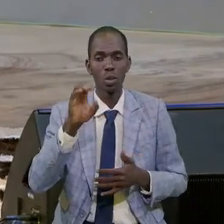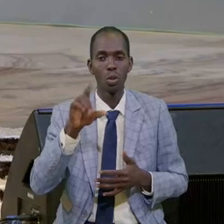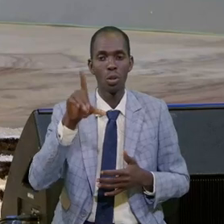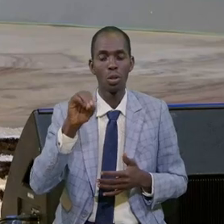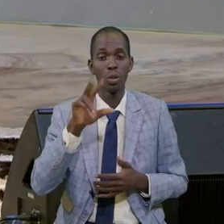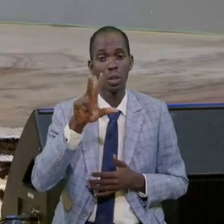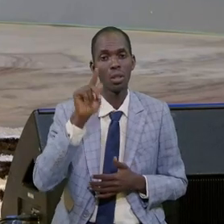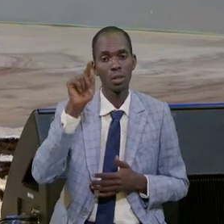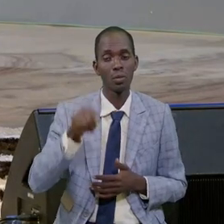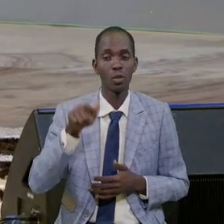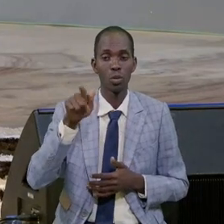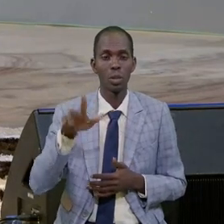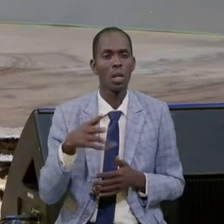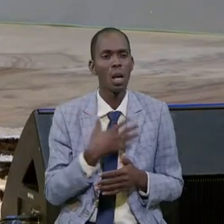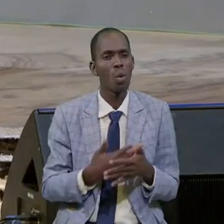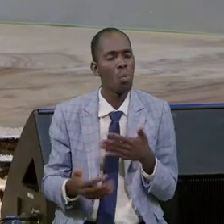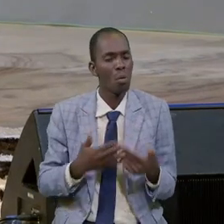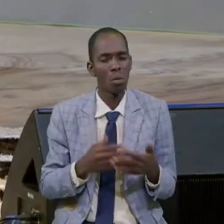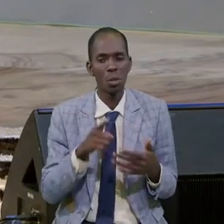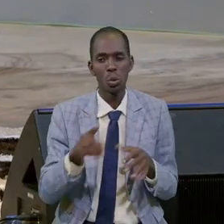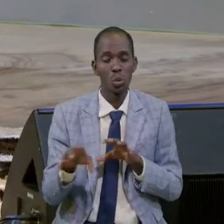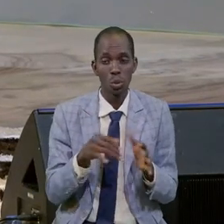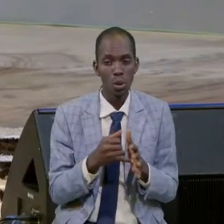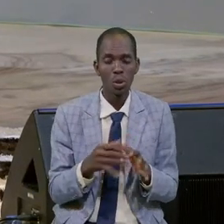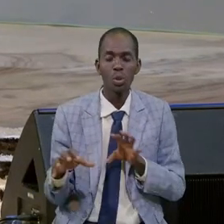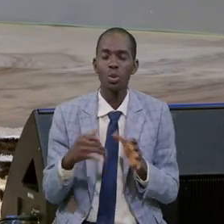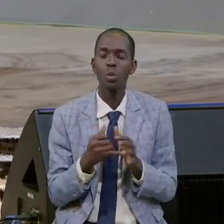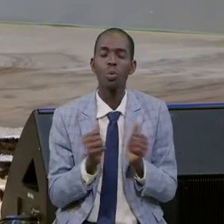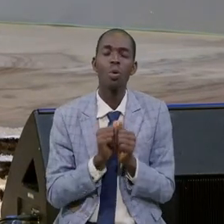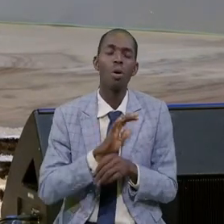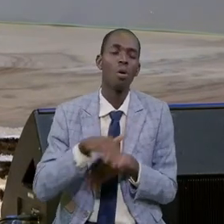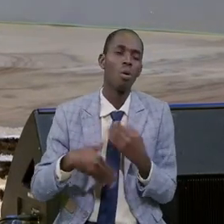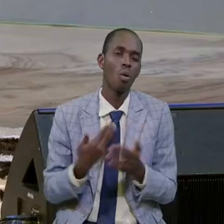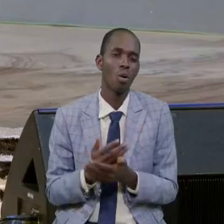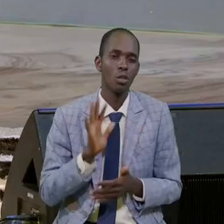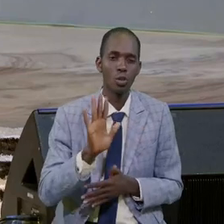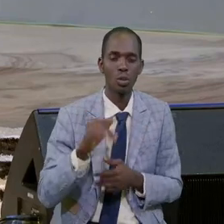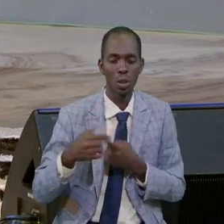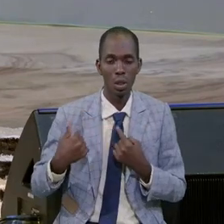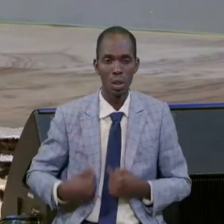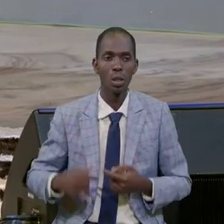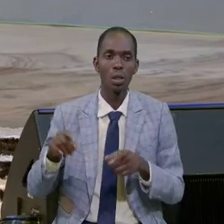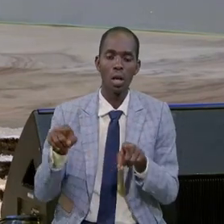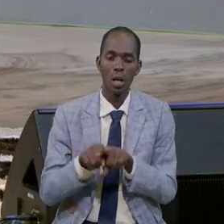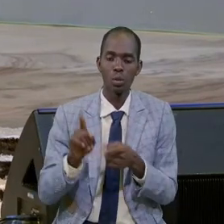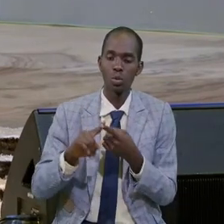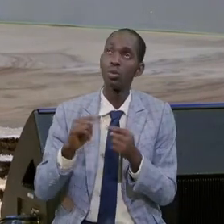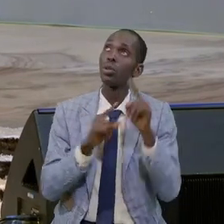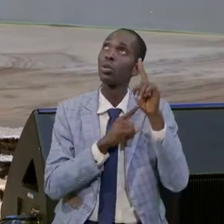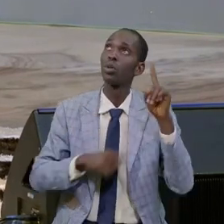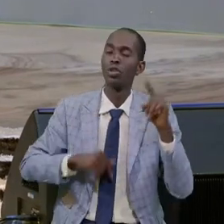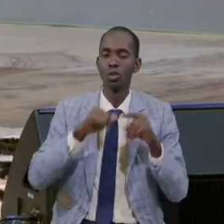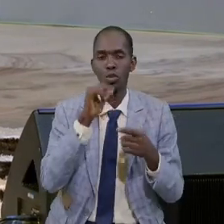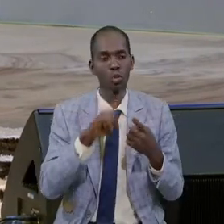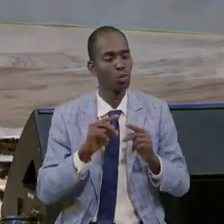Verset 23. Tout ce que vous faites, faites-le de bon cœur, comme pour le Seigneur et non pour des